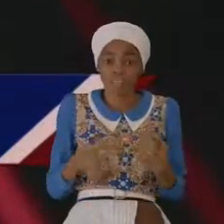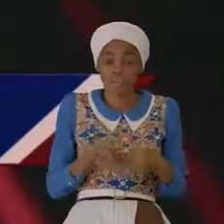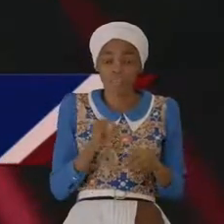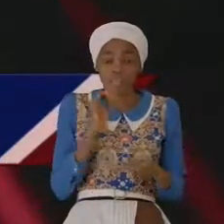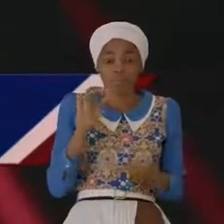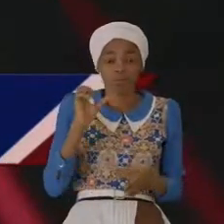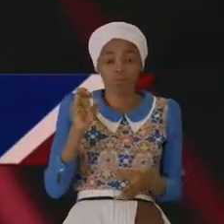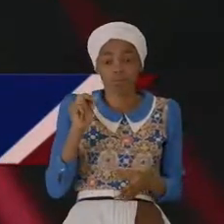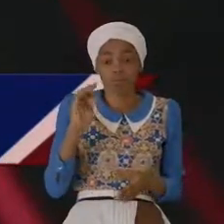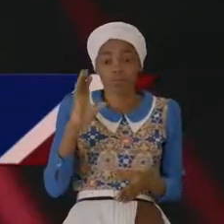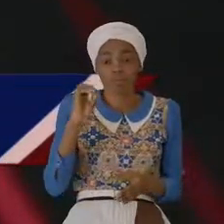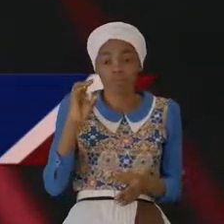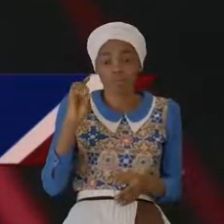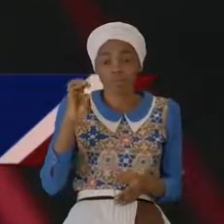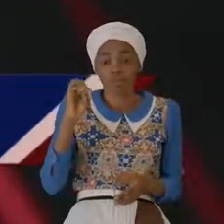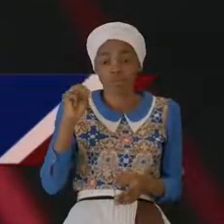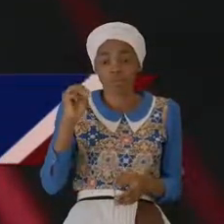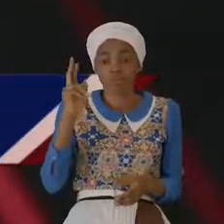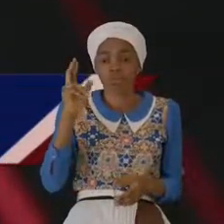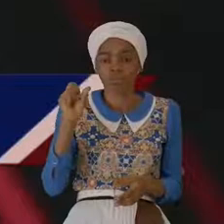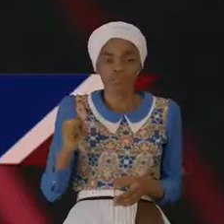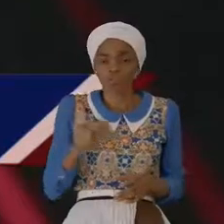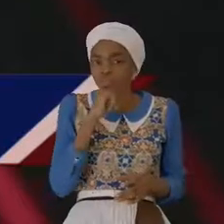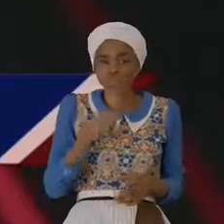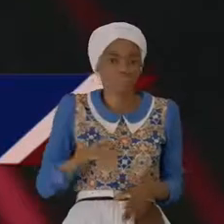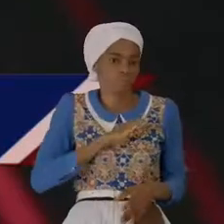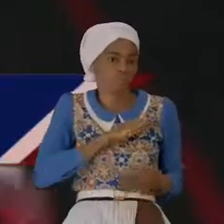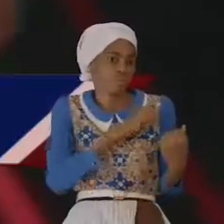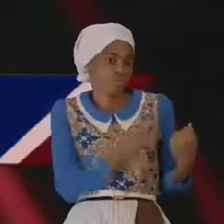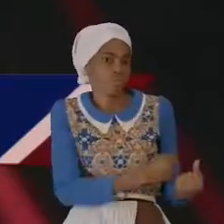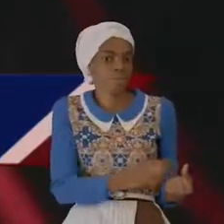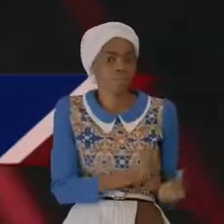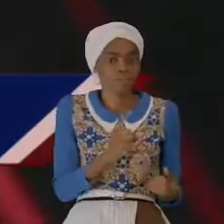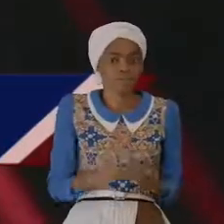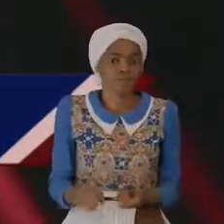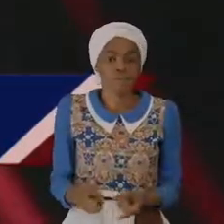d'eux? Es-tu Galiléen? Allez voir si un prophète est provenu